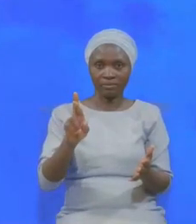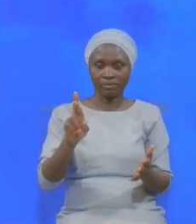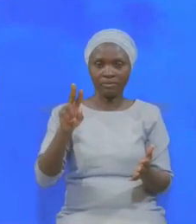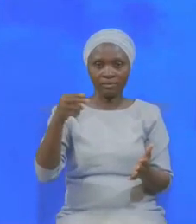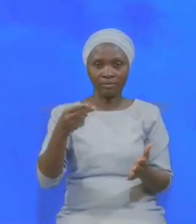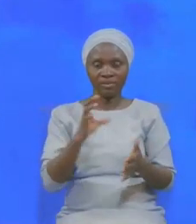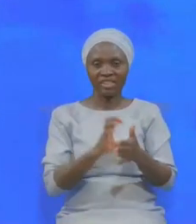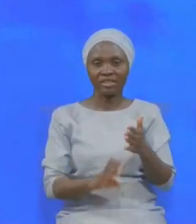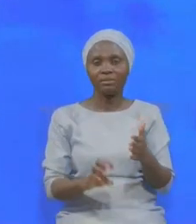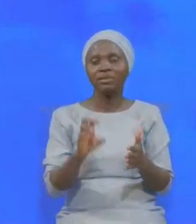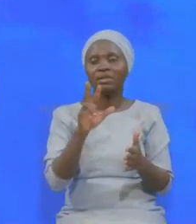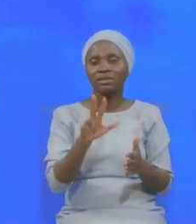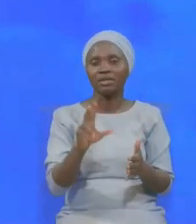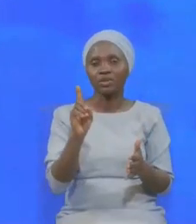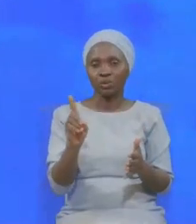Jérémie